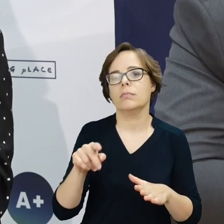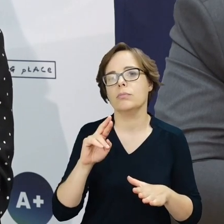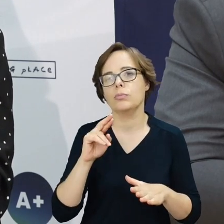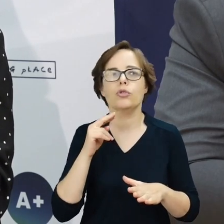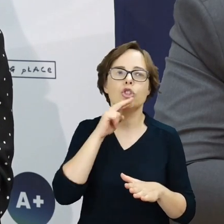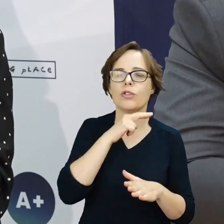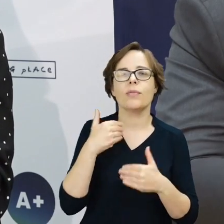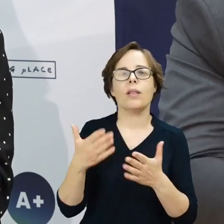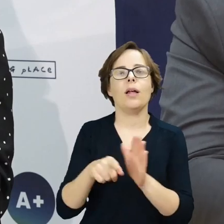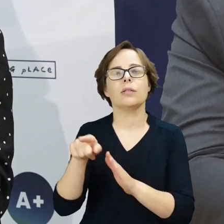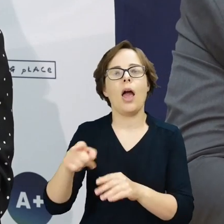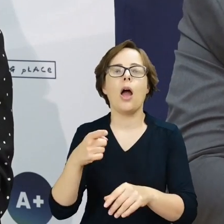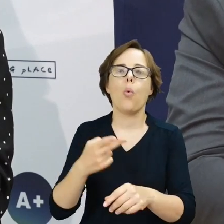to